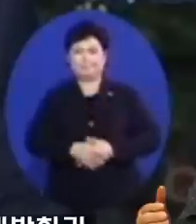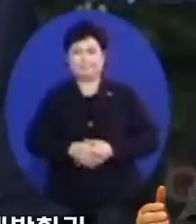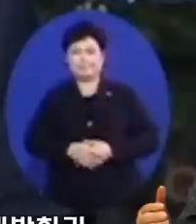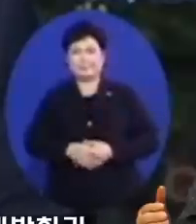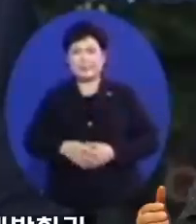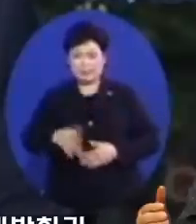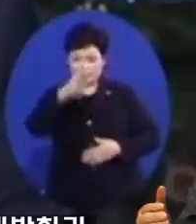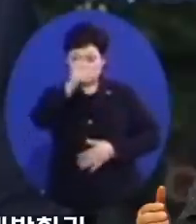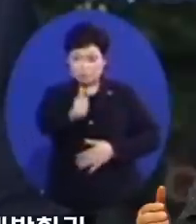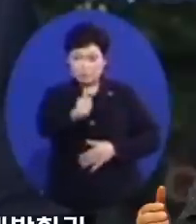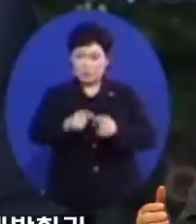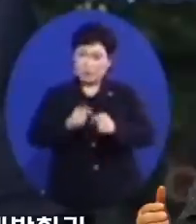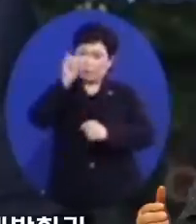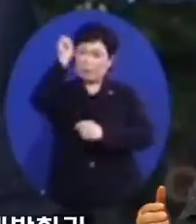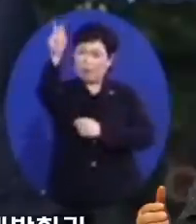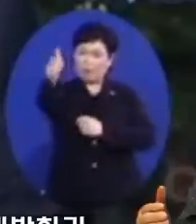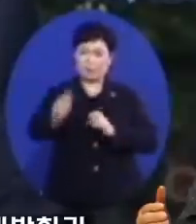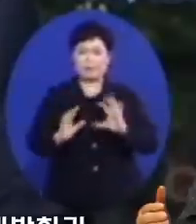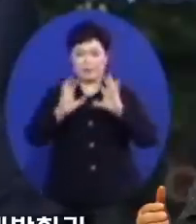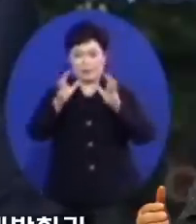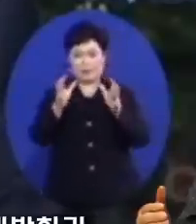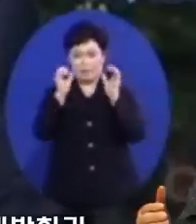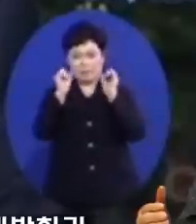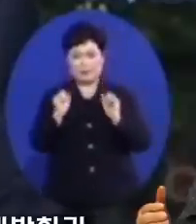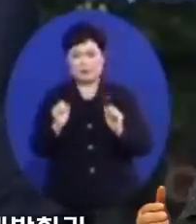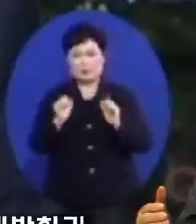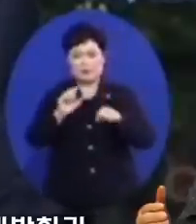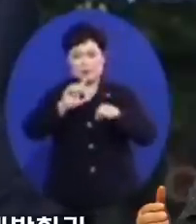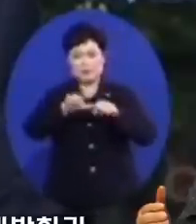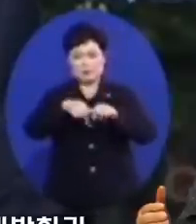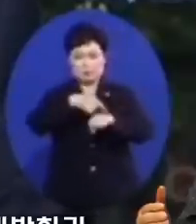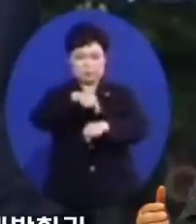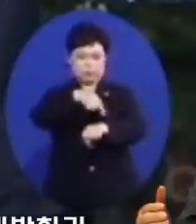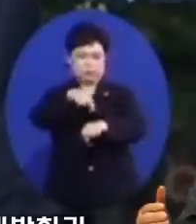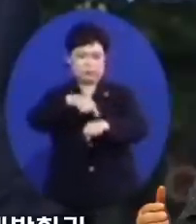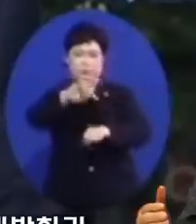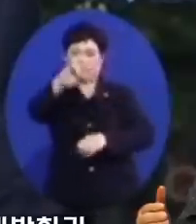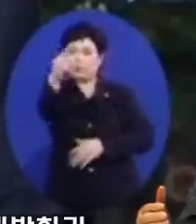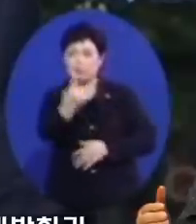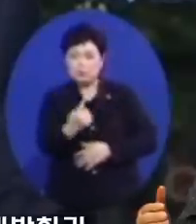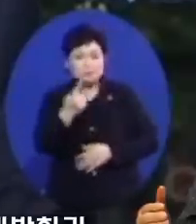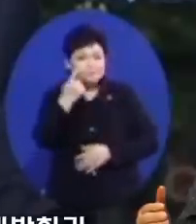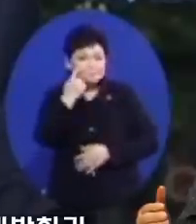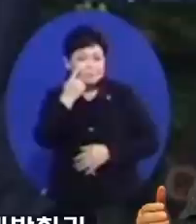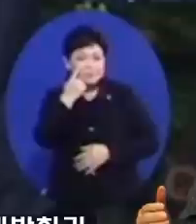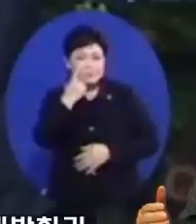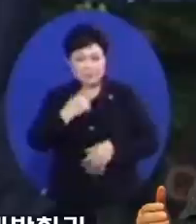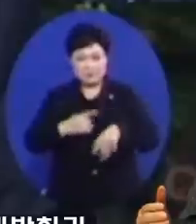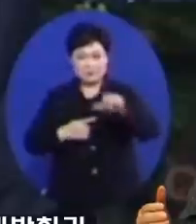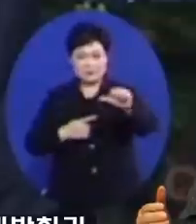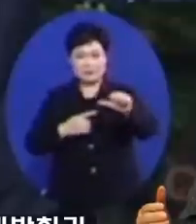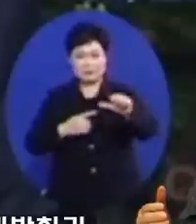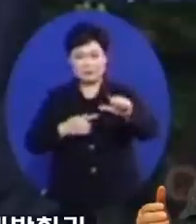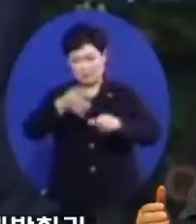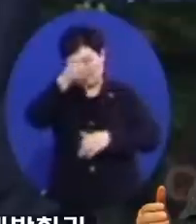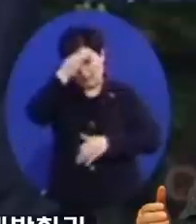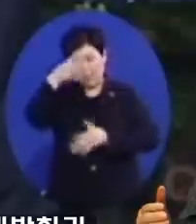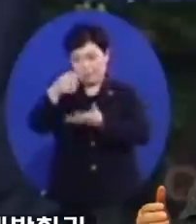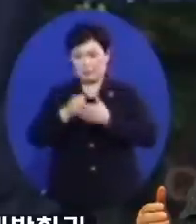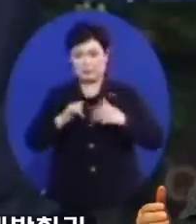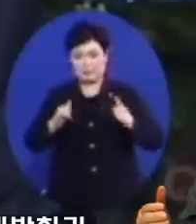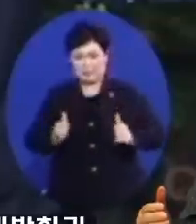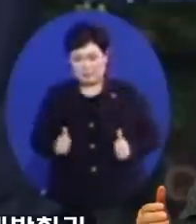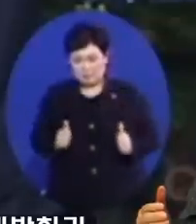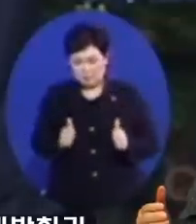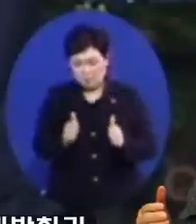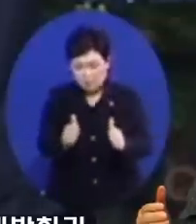이 주인이 먼 나라에 가 있다가 상당한 기간이 되어서 돌아오니까 다섯 달란트 받은 사람은